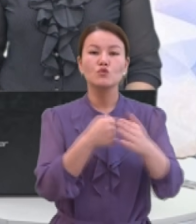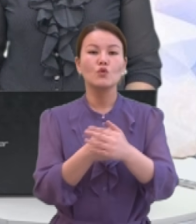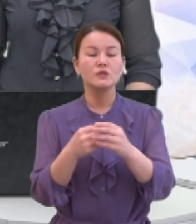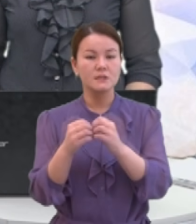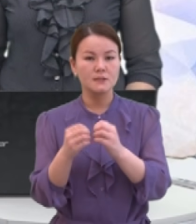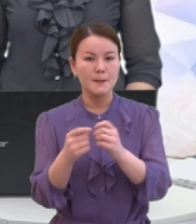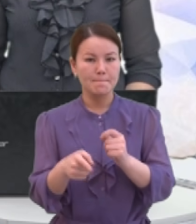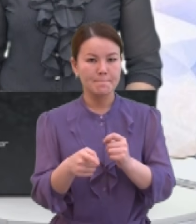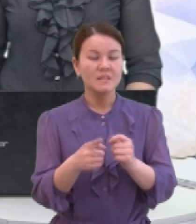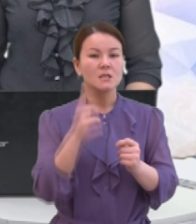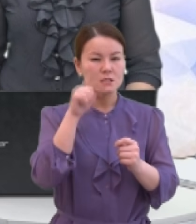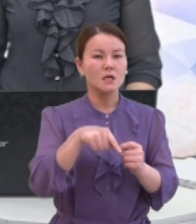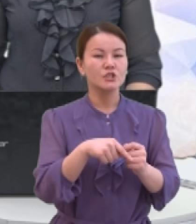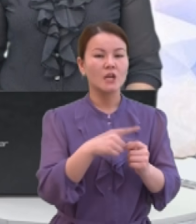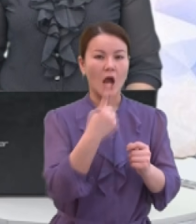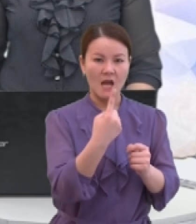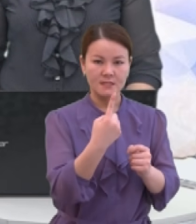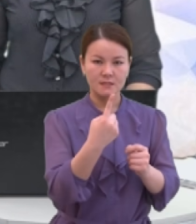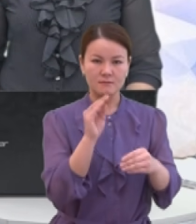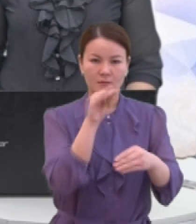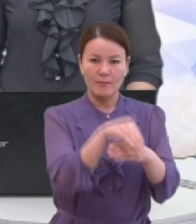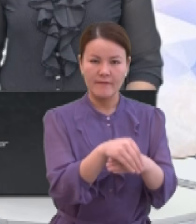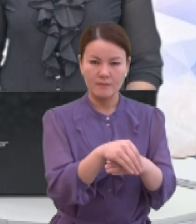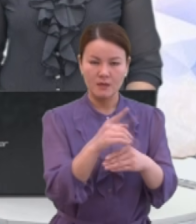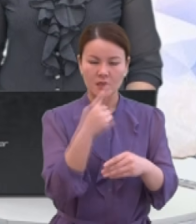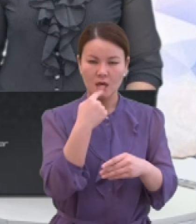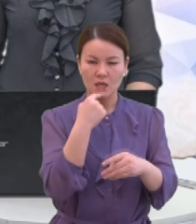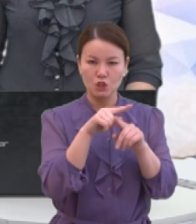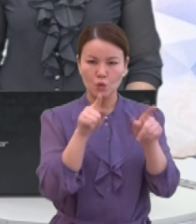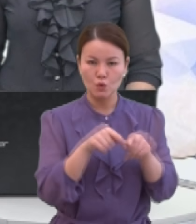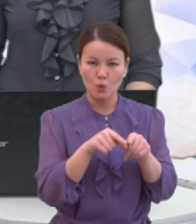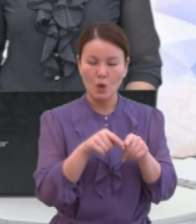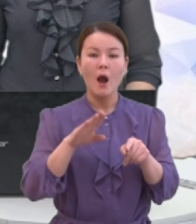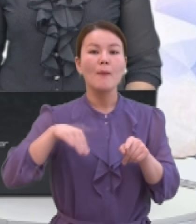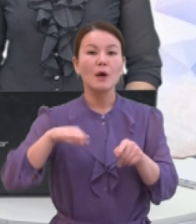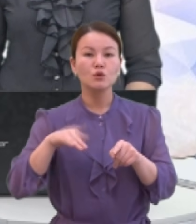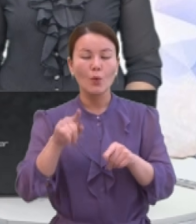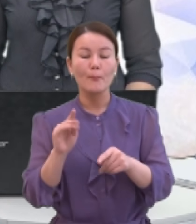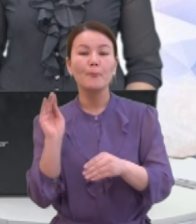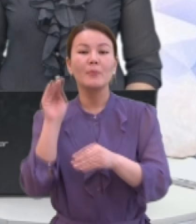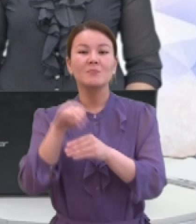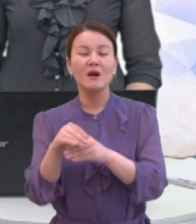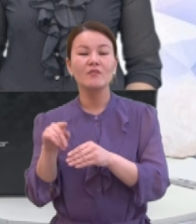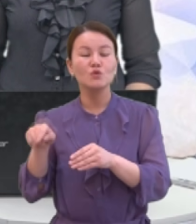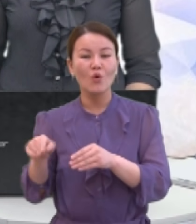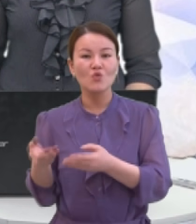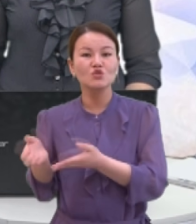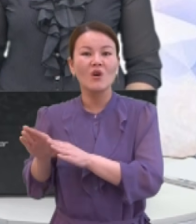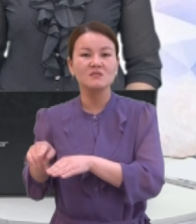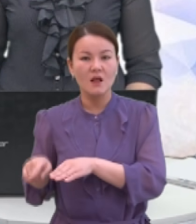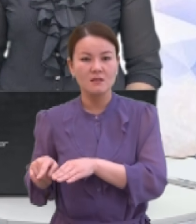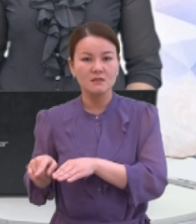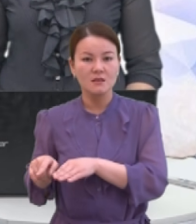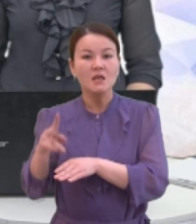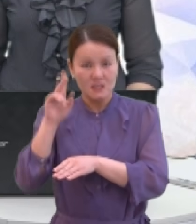добавим 1 красный кружок далее прибавим то что осталось то есть